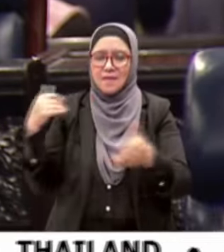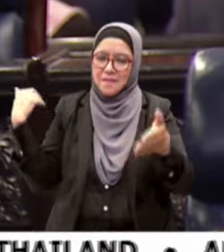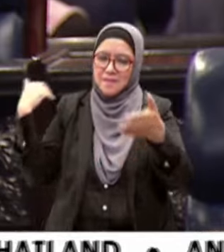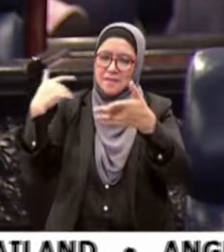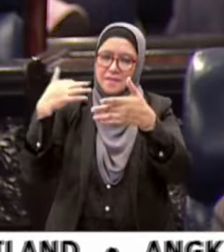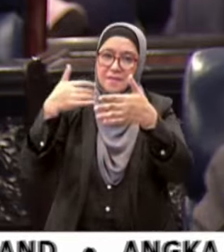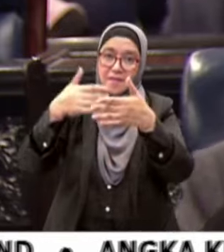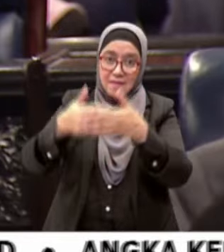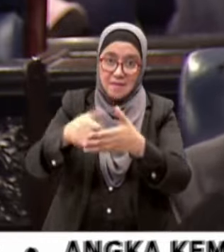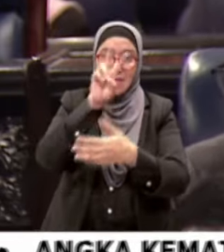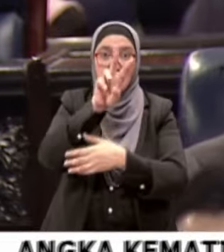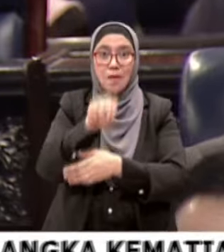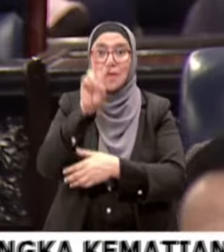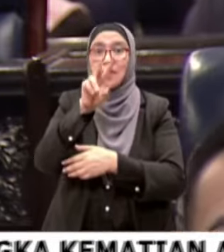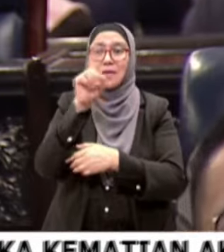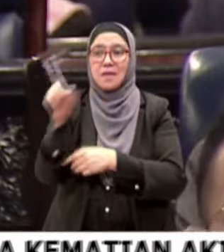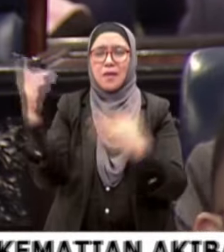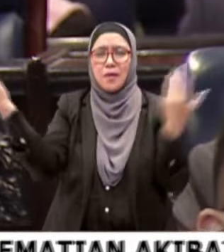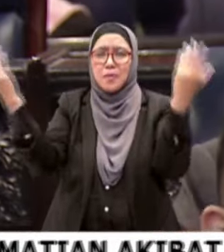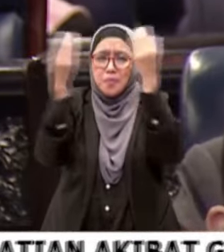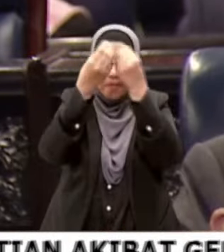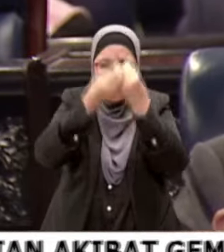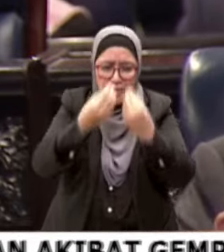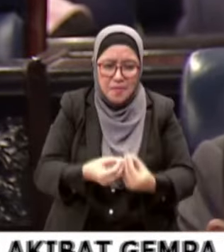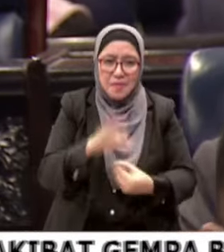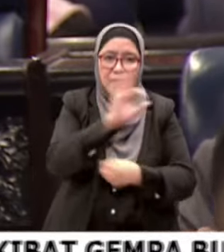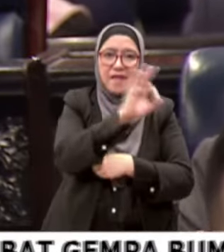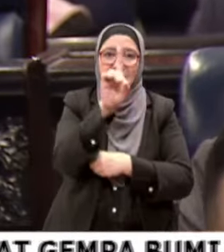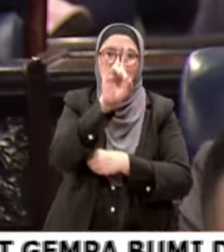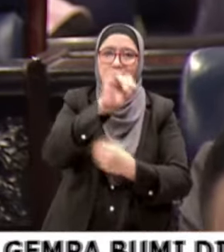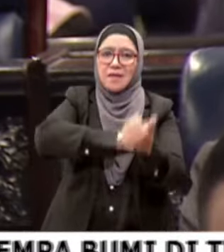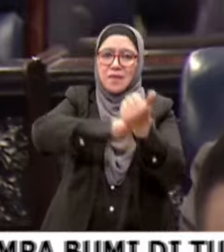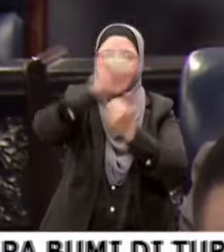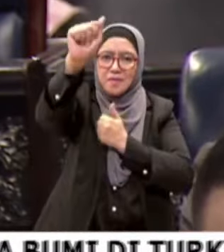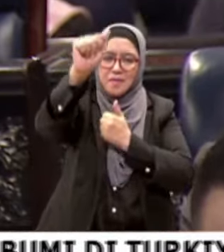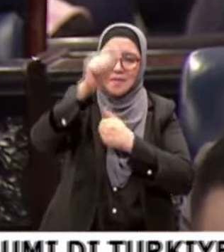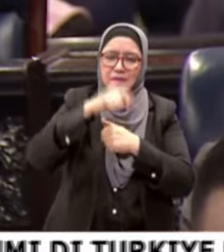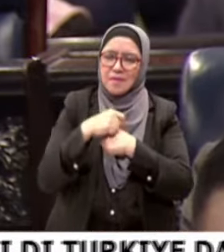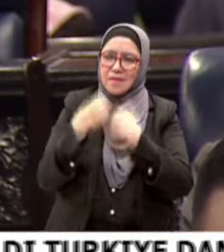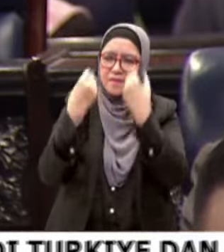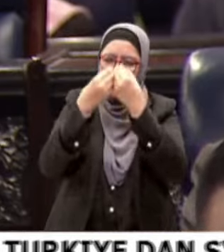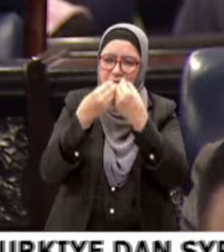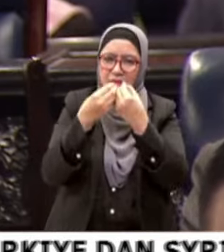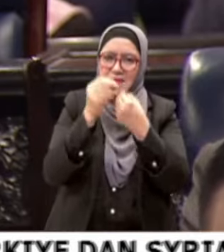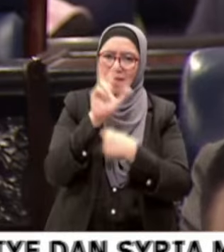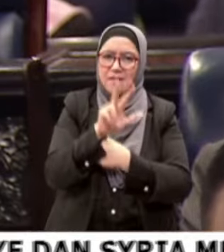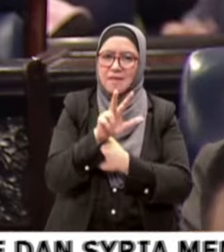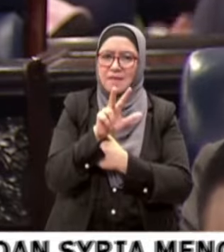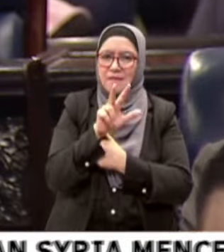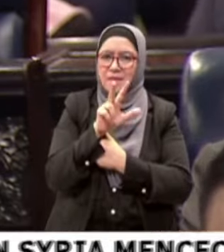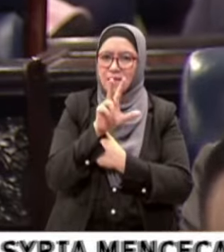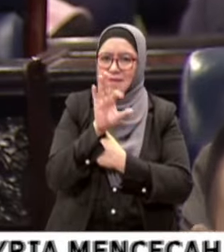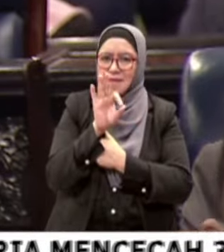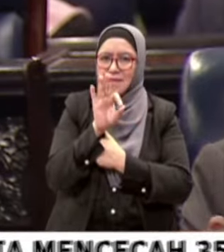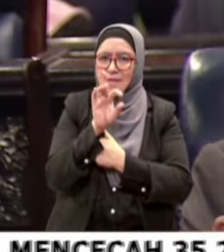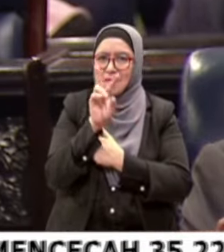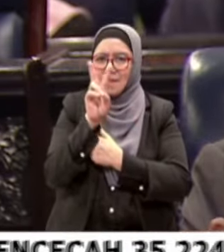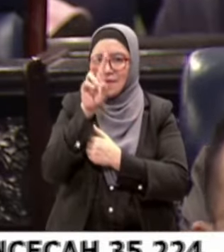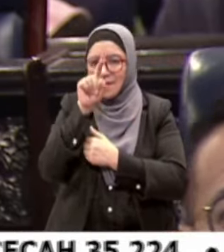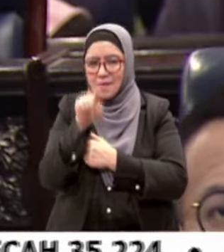2021 jumlah SD yang diluluskan adalah bernilai 392